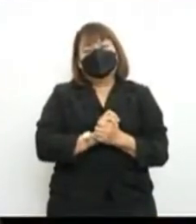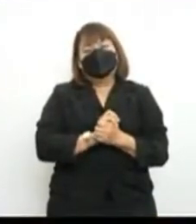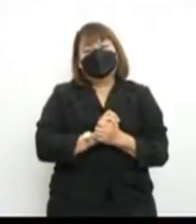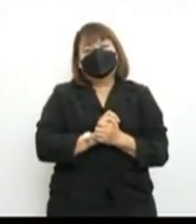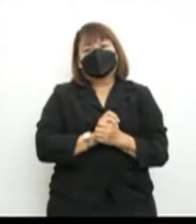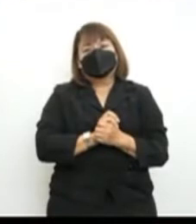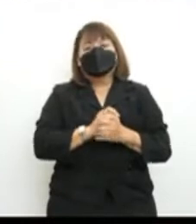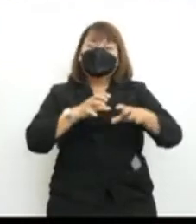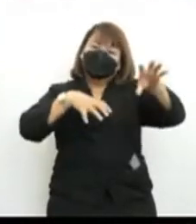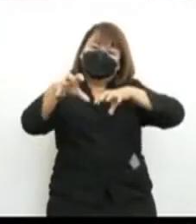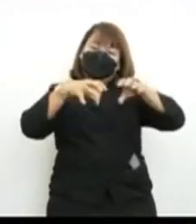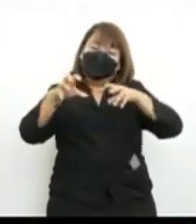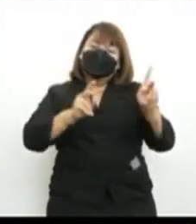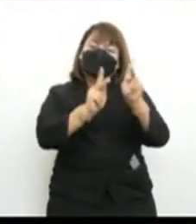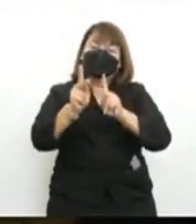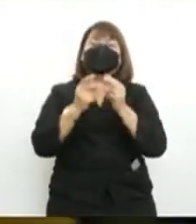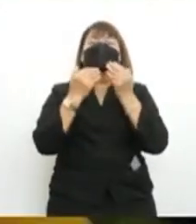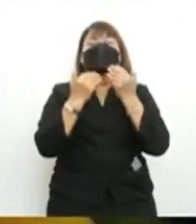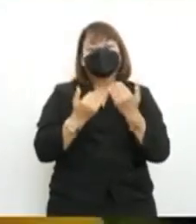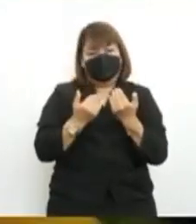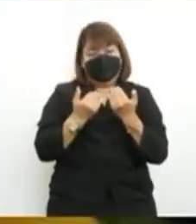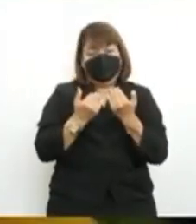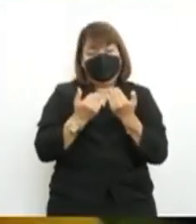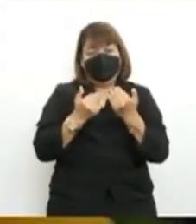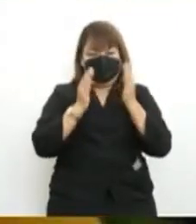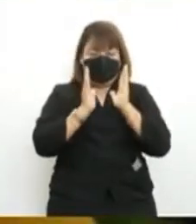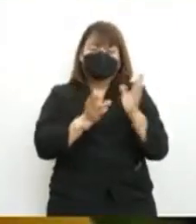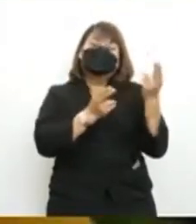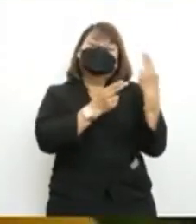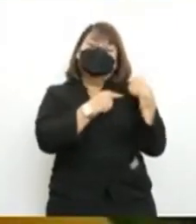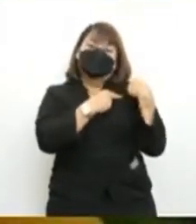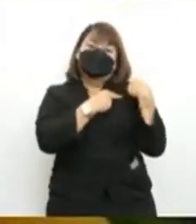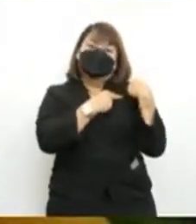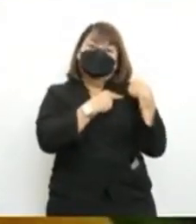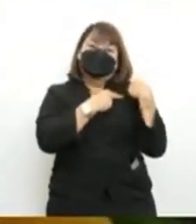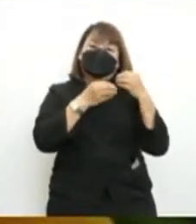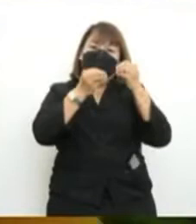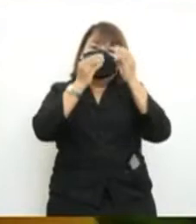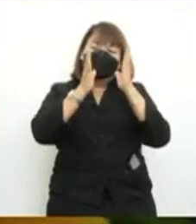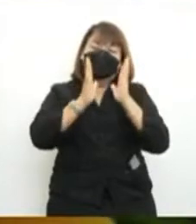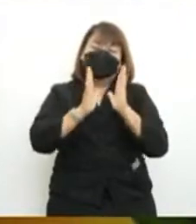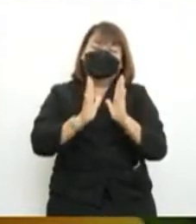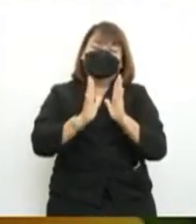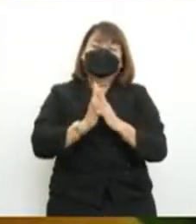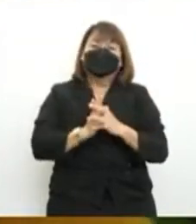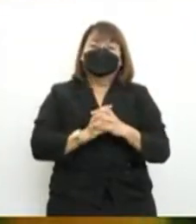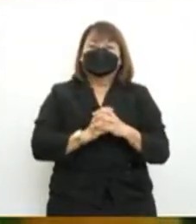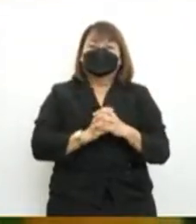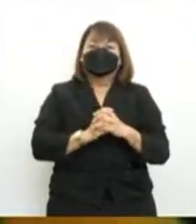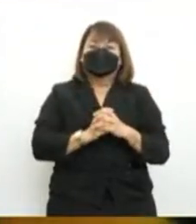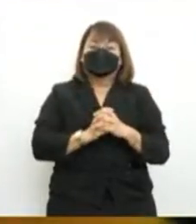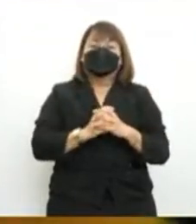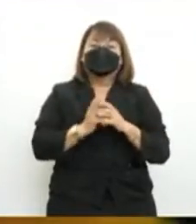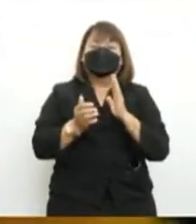นในการจัดกิจกรรมครั้งนี้ผู้รับผิดชอบคือนางวรรณิดานวริศโลหะครูชำนาญ